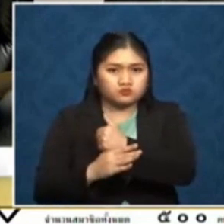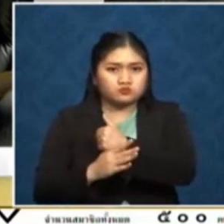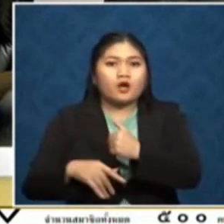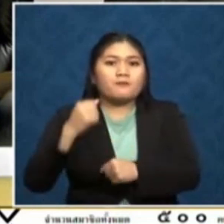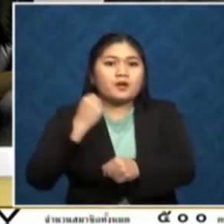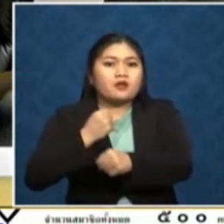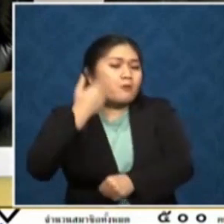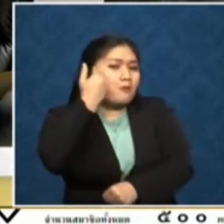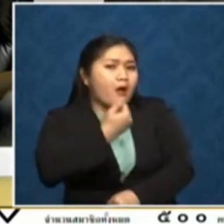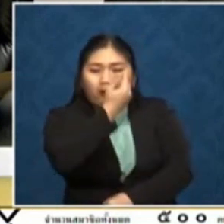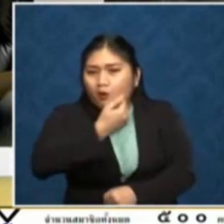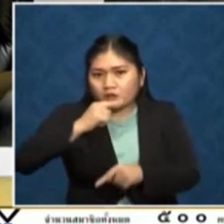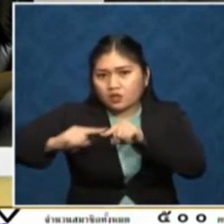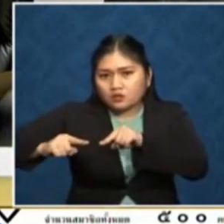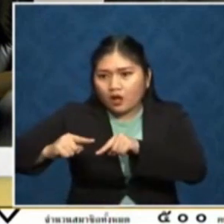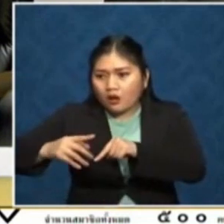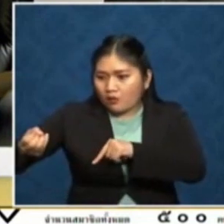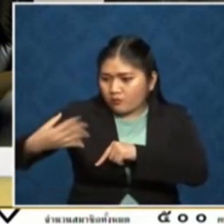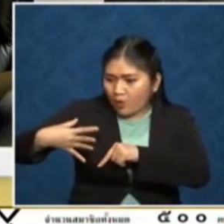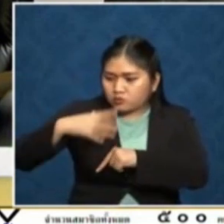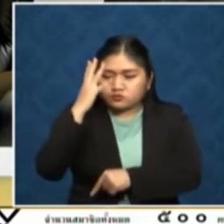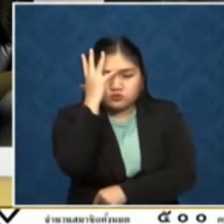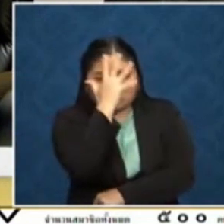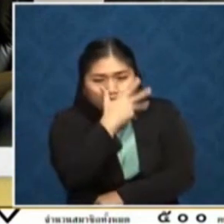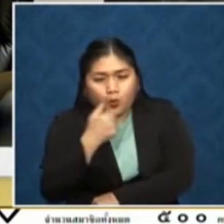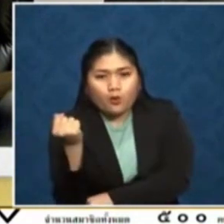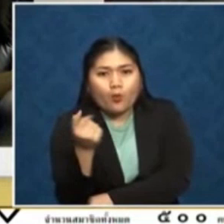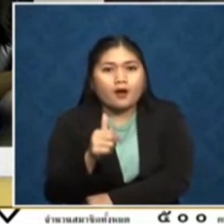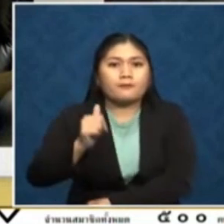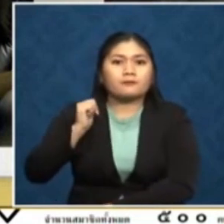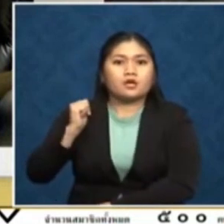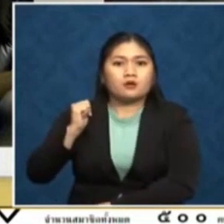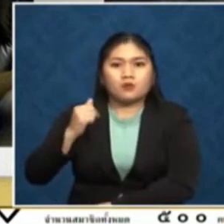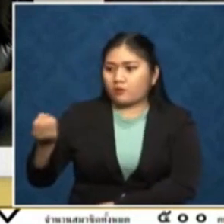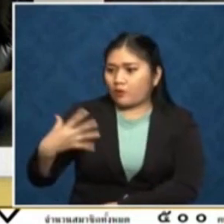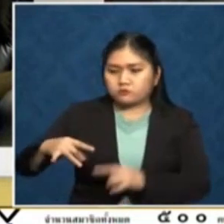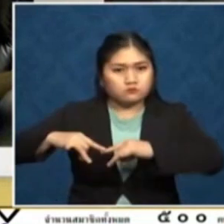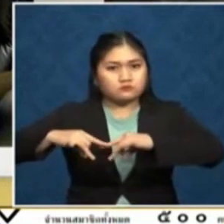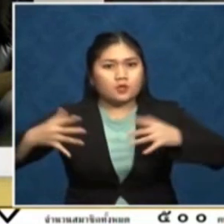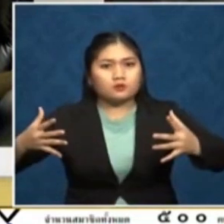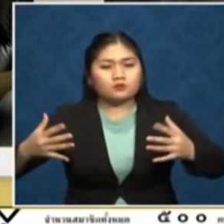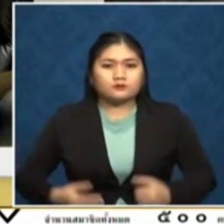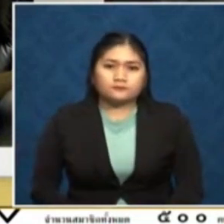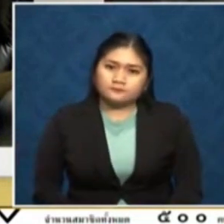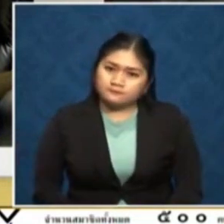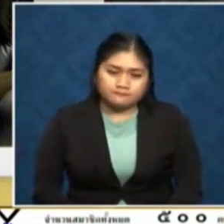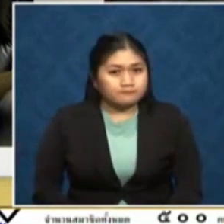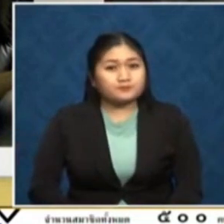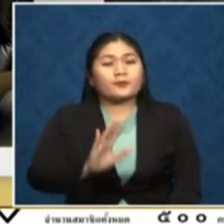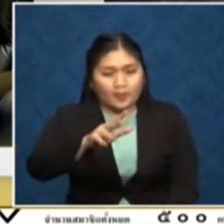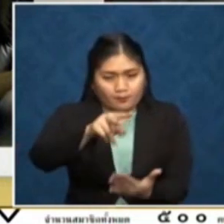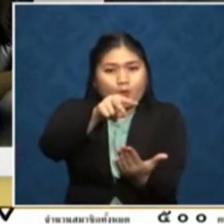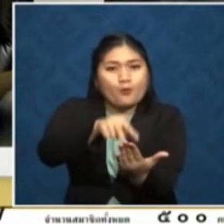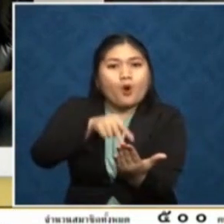ไม่ตรงปกนะครับเพราะว่านักธุรกิจรายนี้เป็นกระเทยนะครับไปทำศัลยกรรมม